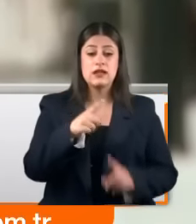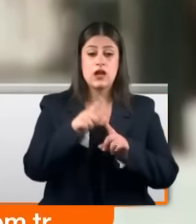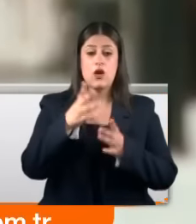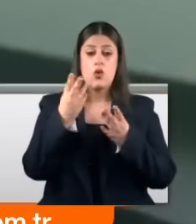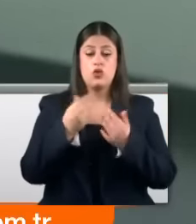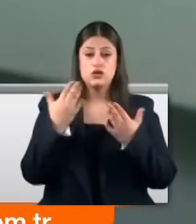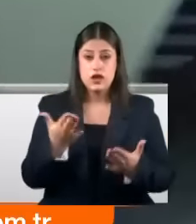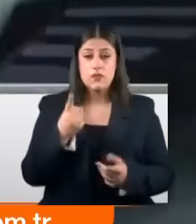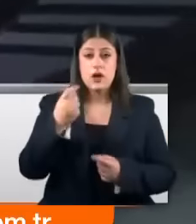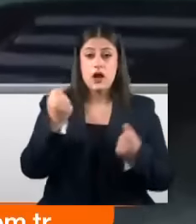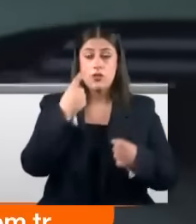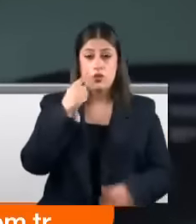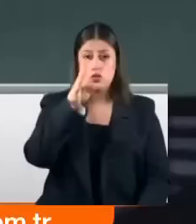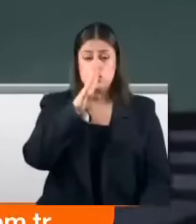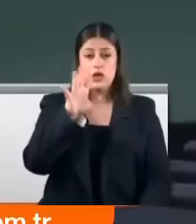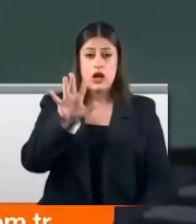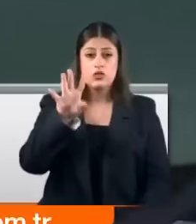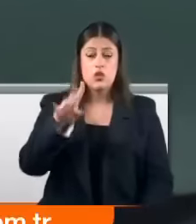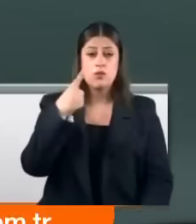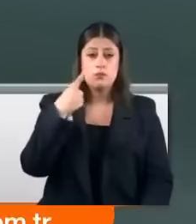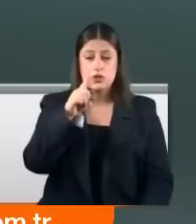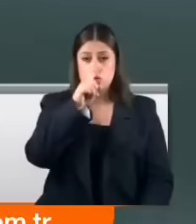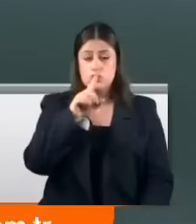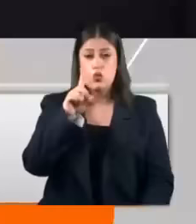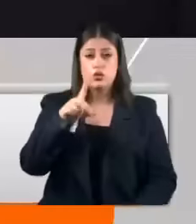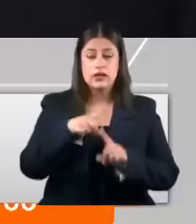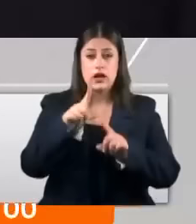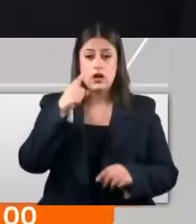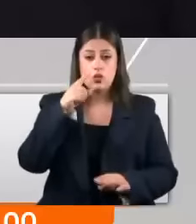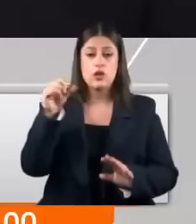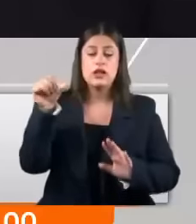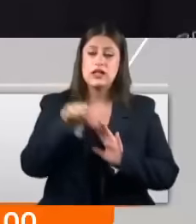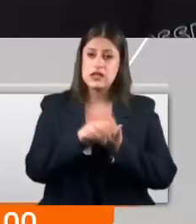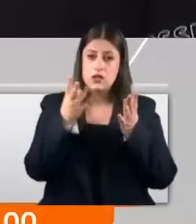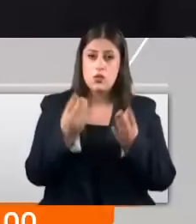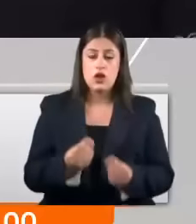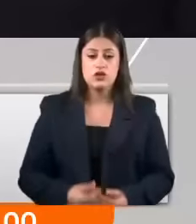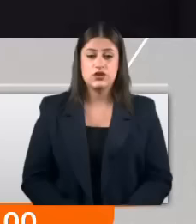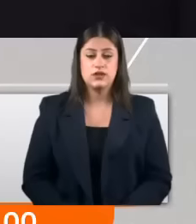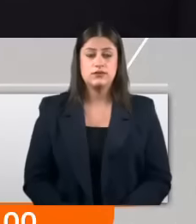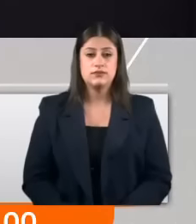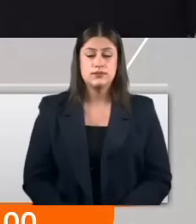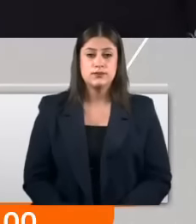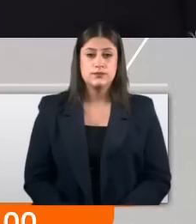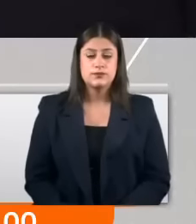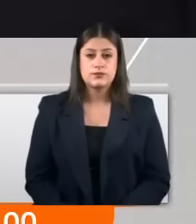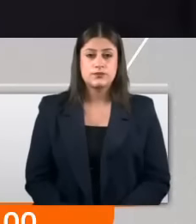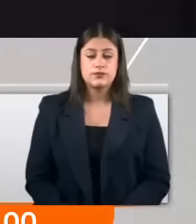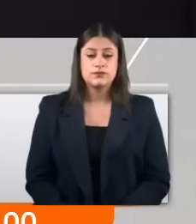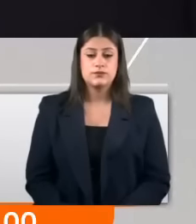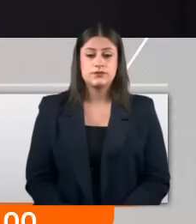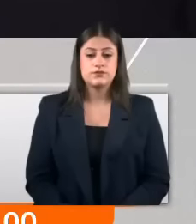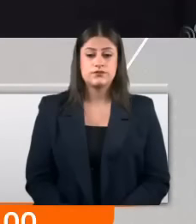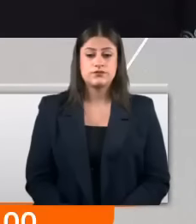Yani araçta 454 bin 113 liralık bir indirim olacak. Yasaya göre yeni araçlarımız gelecek. Yaklaşık